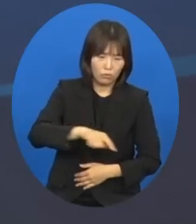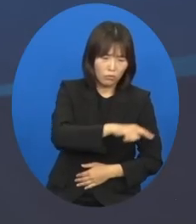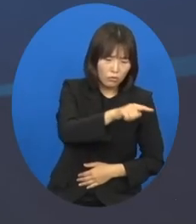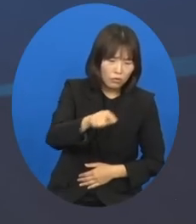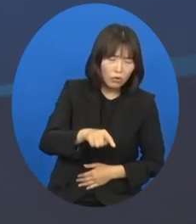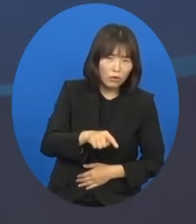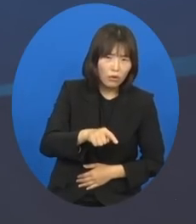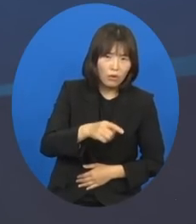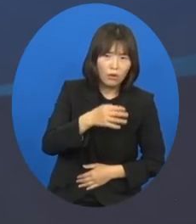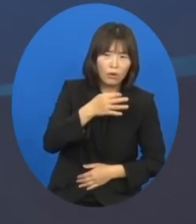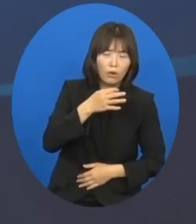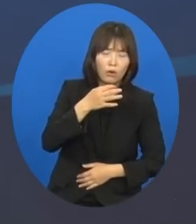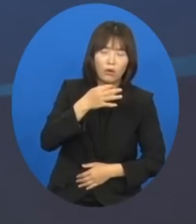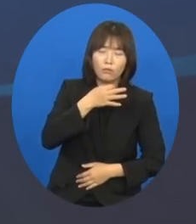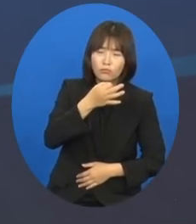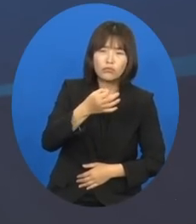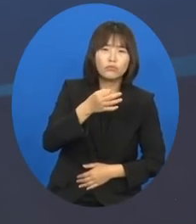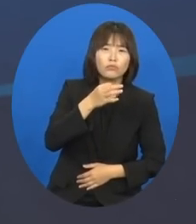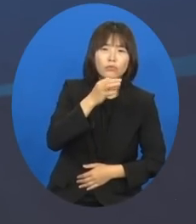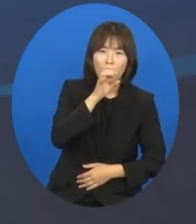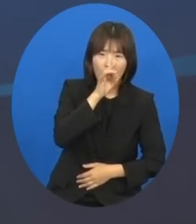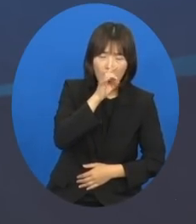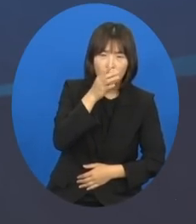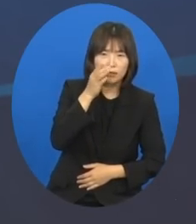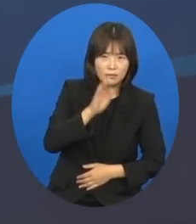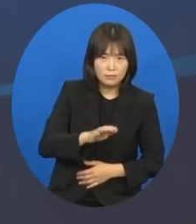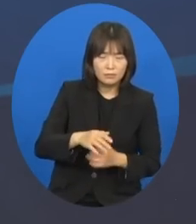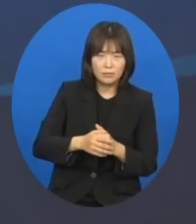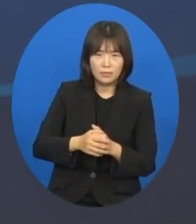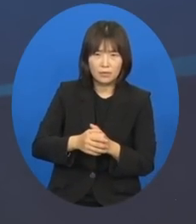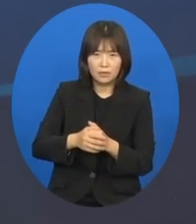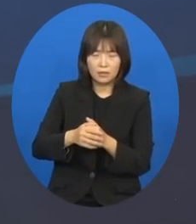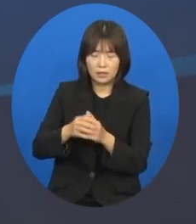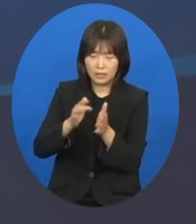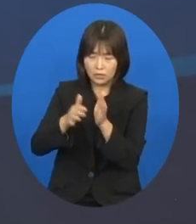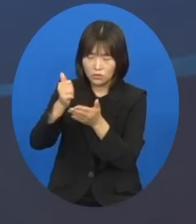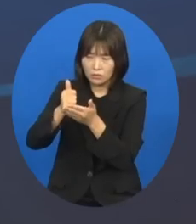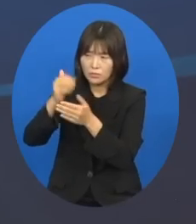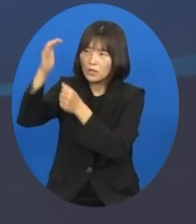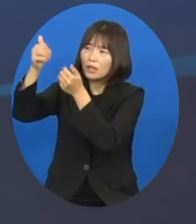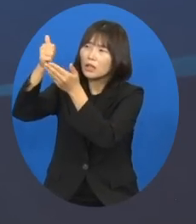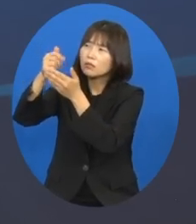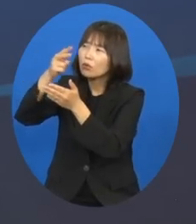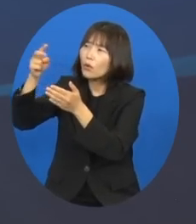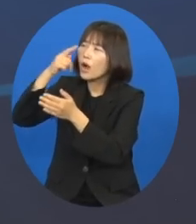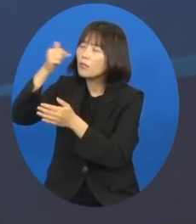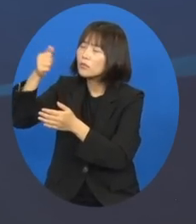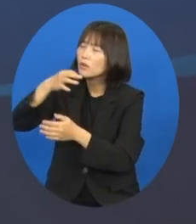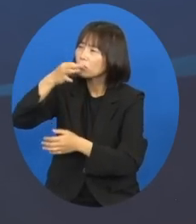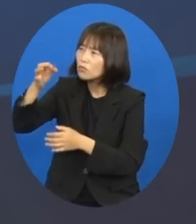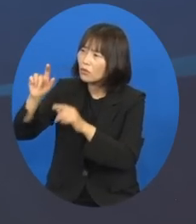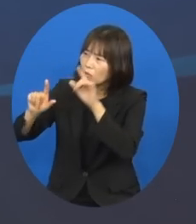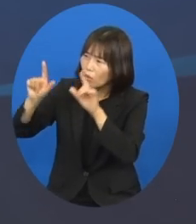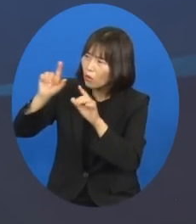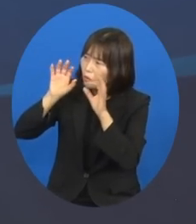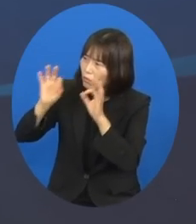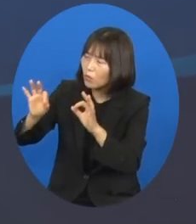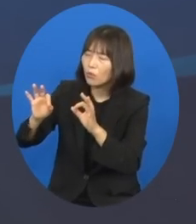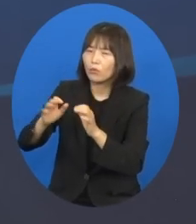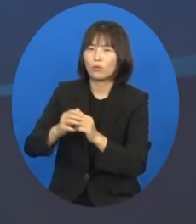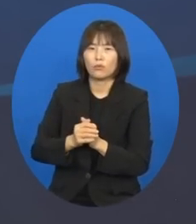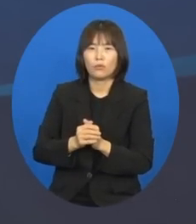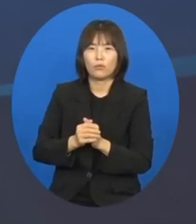우리 주님은 부를 수 있는 그 유일한 하나님을 아버지라고 부르는 그 모습 근데 예수님이 기도를 가르쳐 주시는데